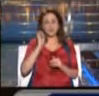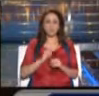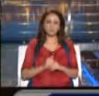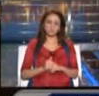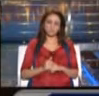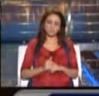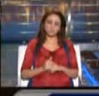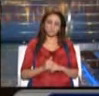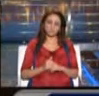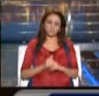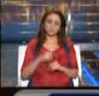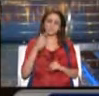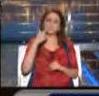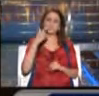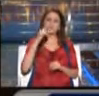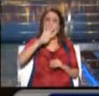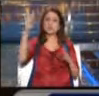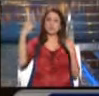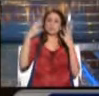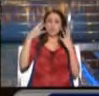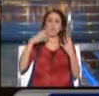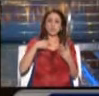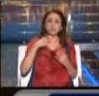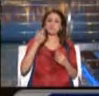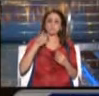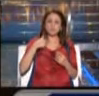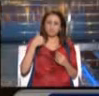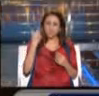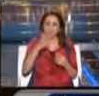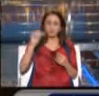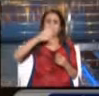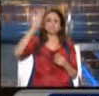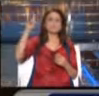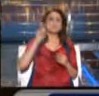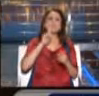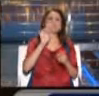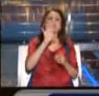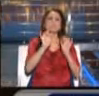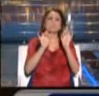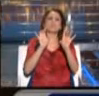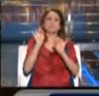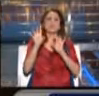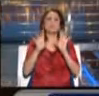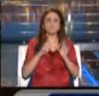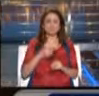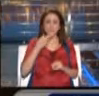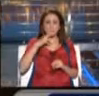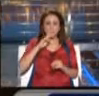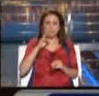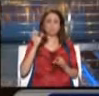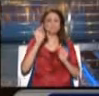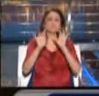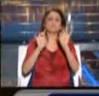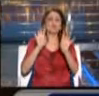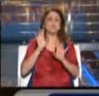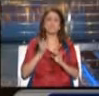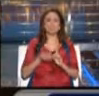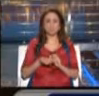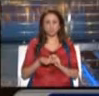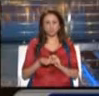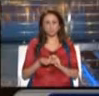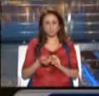كده اعتقد ان المشاهد هيهرب منه، مش هيبقى موجود معاه، اللي هيبقى بكل القصه النهارده يلا الليله على فلان